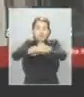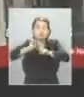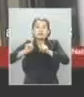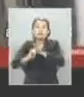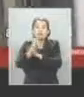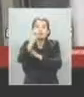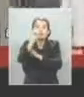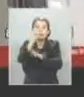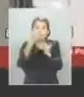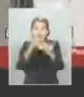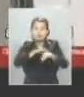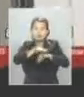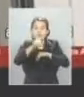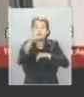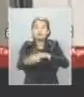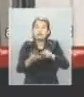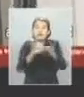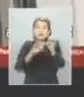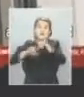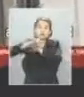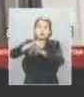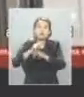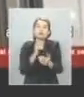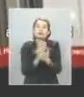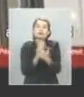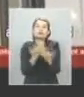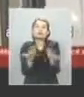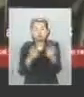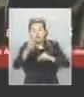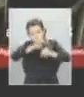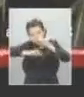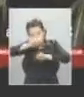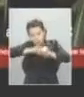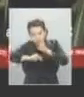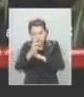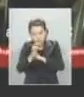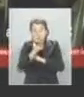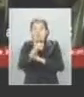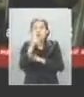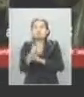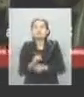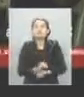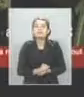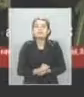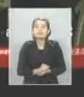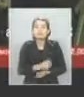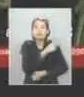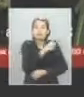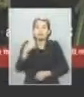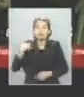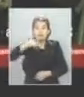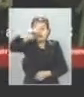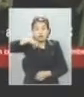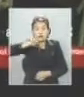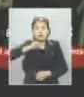ามารถวิ่งได้ขณะนี้อยู่ระหว่างการตรวจสอบอย่างไม่มีกำหนดสถานทูตไทยในกรุงโตเกียวก็ย้ำในแนวทาง